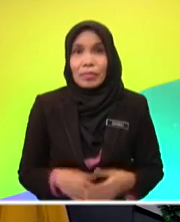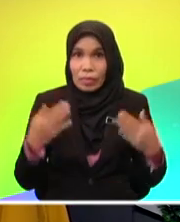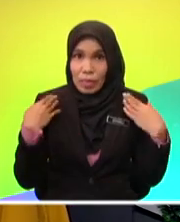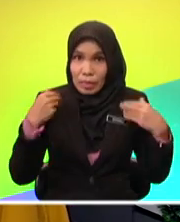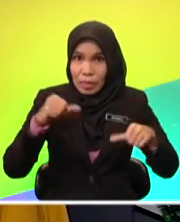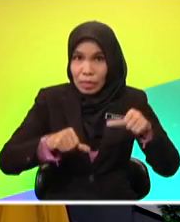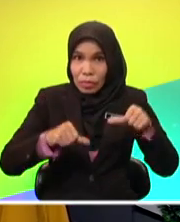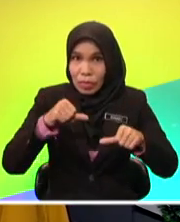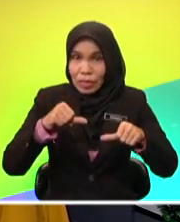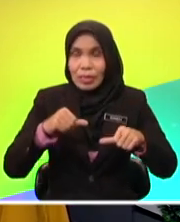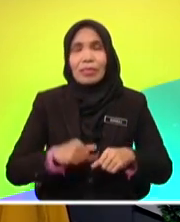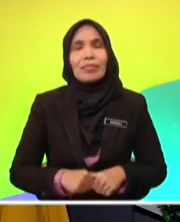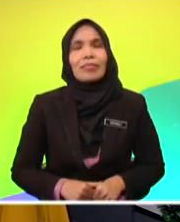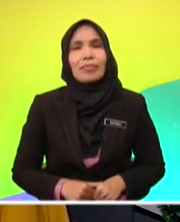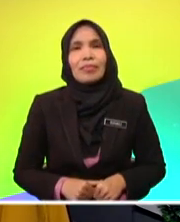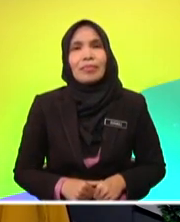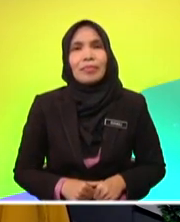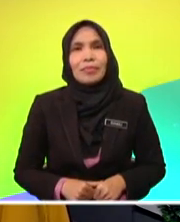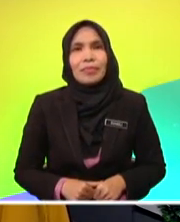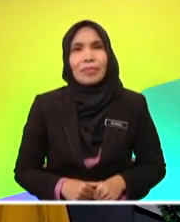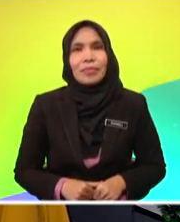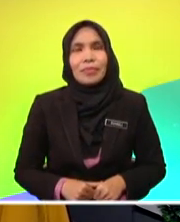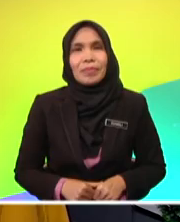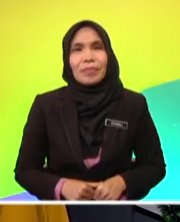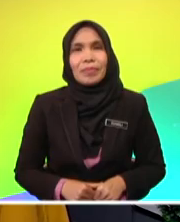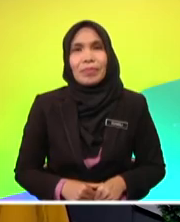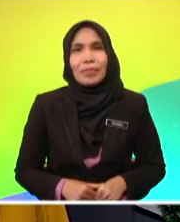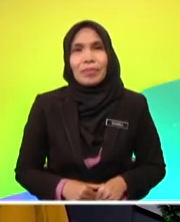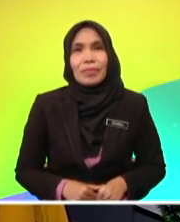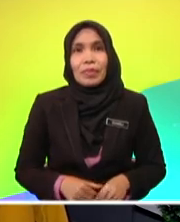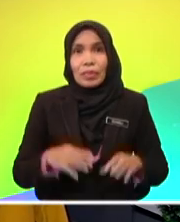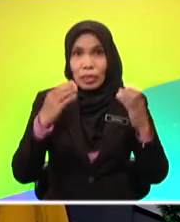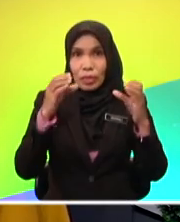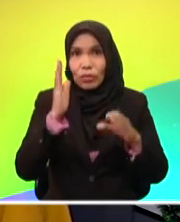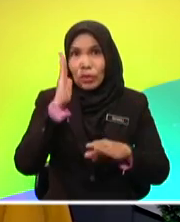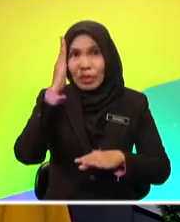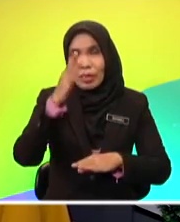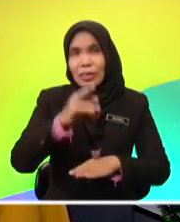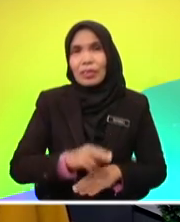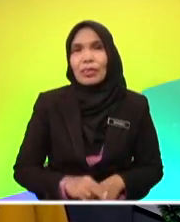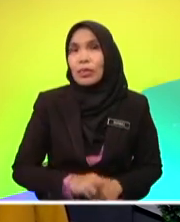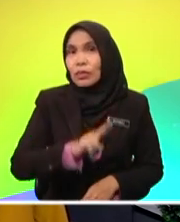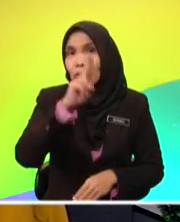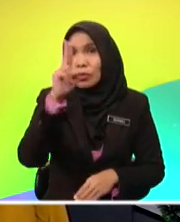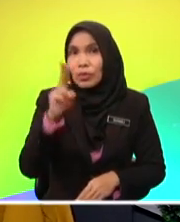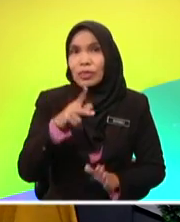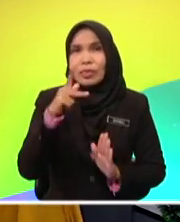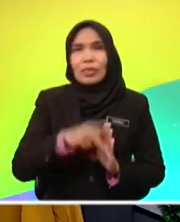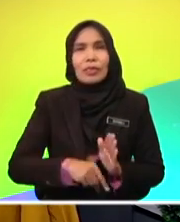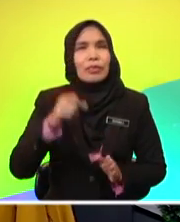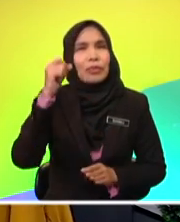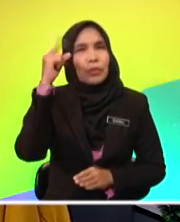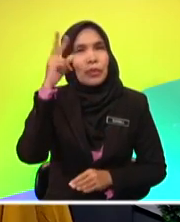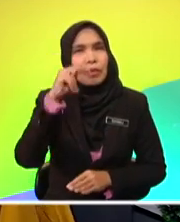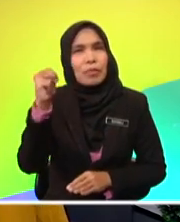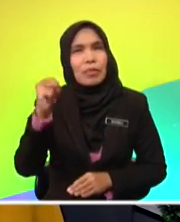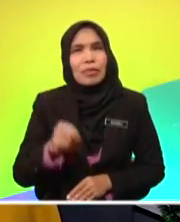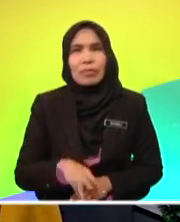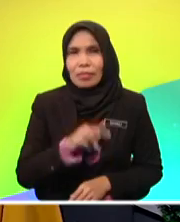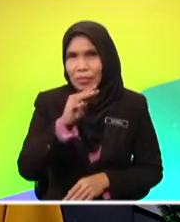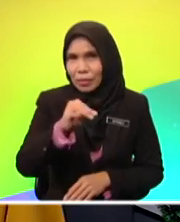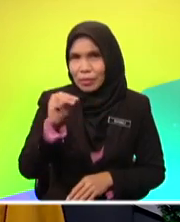faham, pastinya cikgu akan uji kefahaman murid. Okey. Untuk itu, kita minta Kak Rina lah mewakili anak-anak